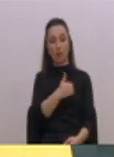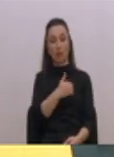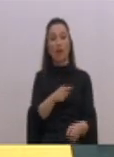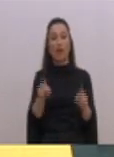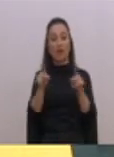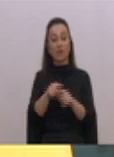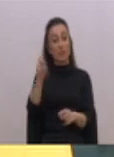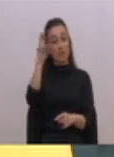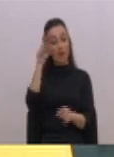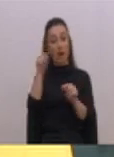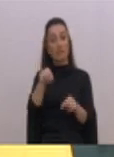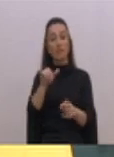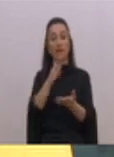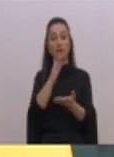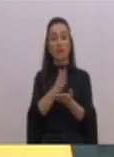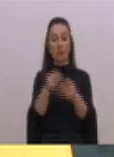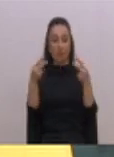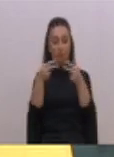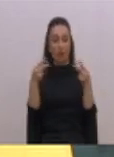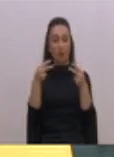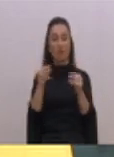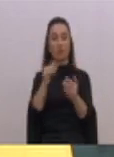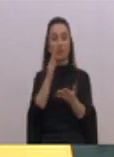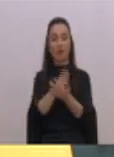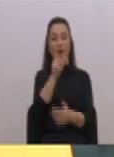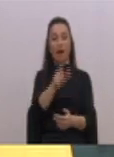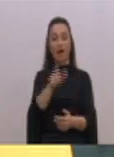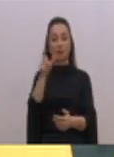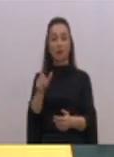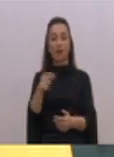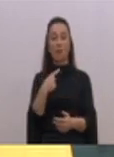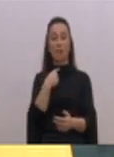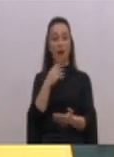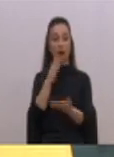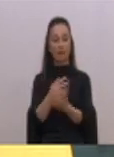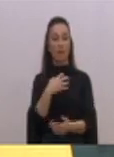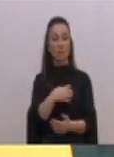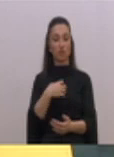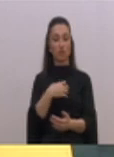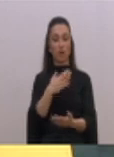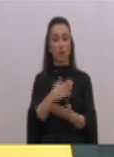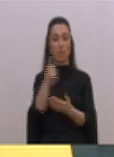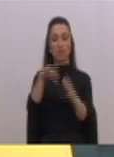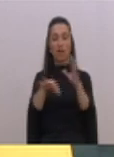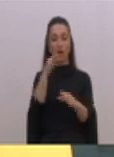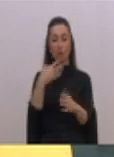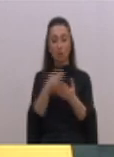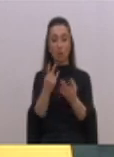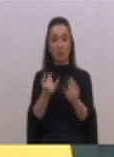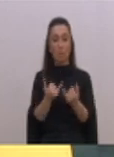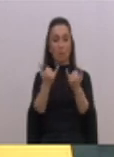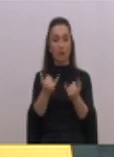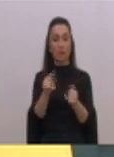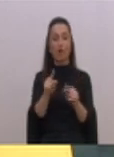ისეთი სახელმწიფო, სადაც არის თანასწორობა, სადაც ადამიანის ხმას აქვს მნიშვნელობა, სადაც მისარჩევას სცემენ პატივს და